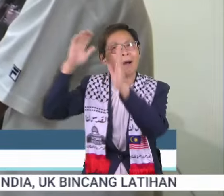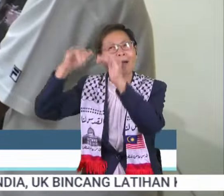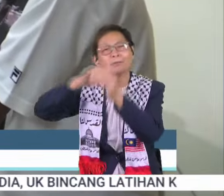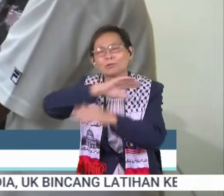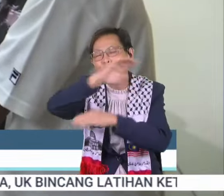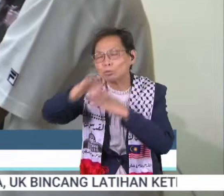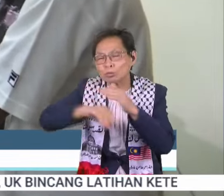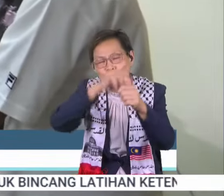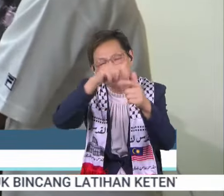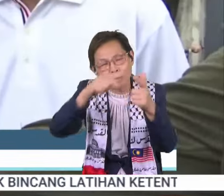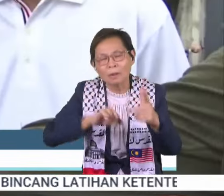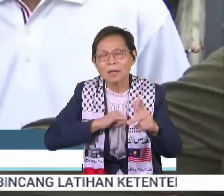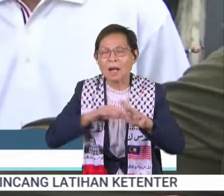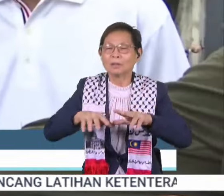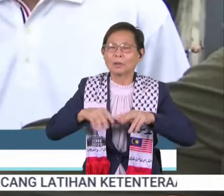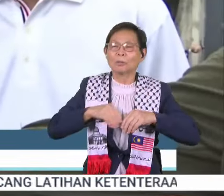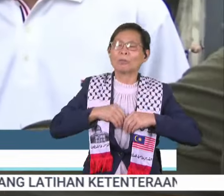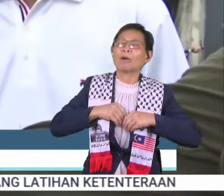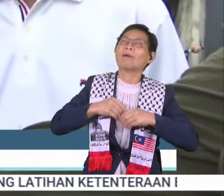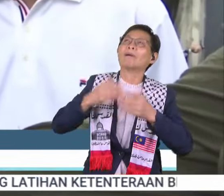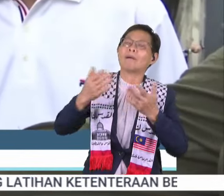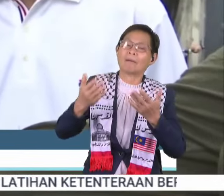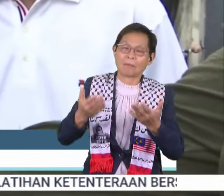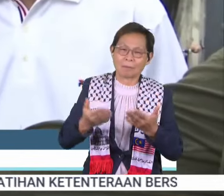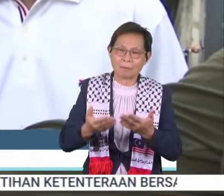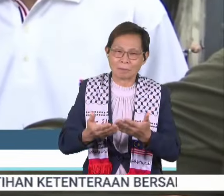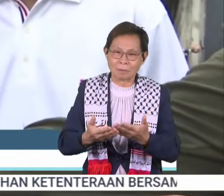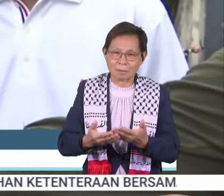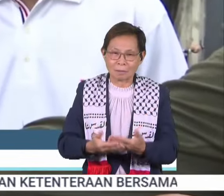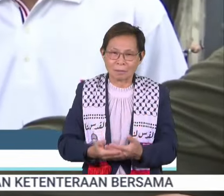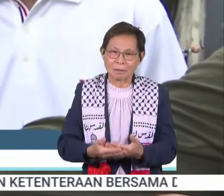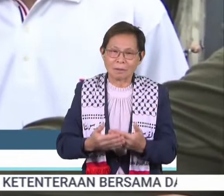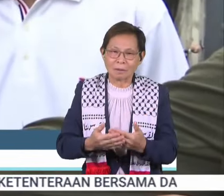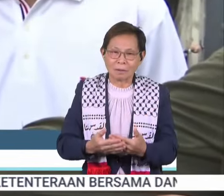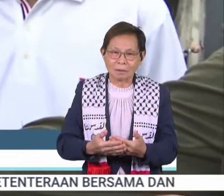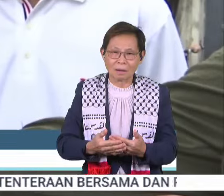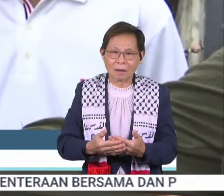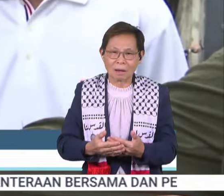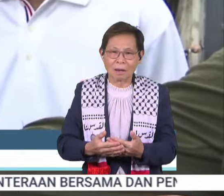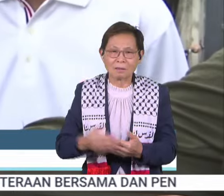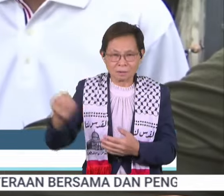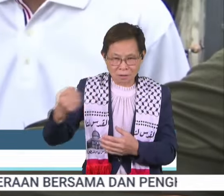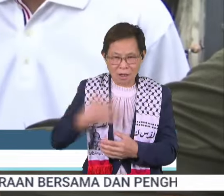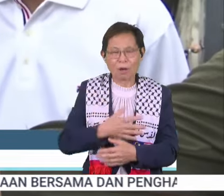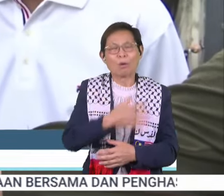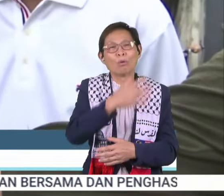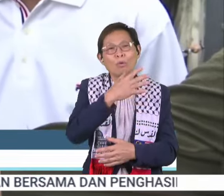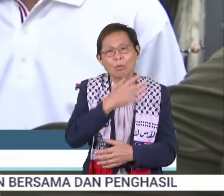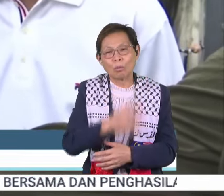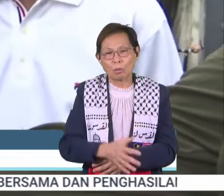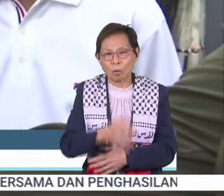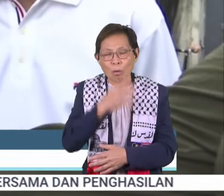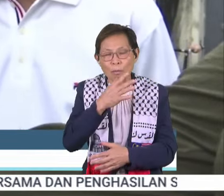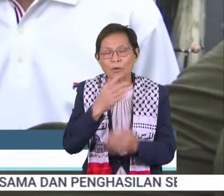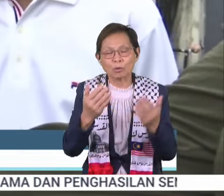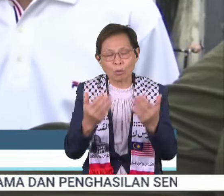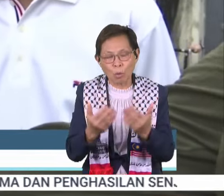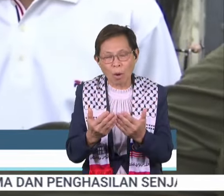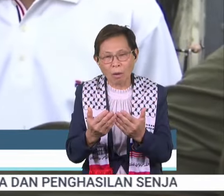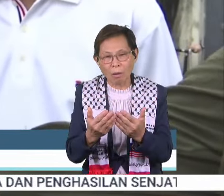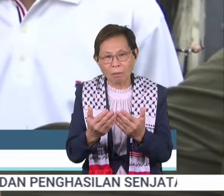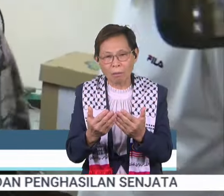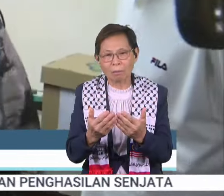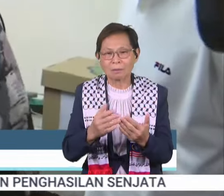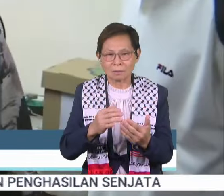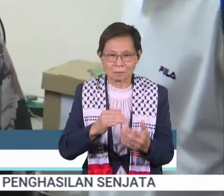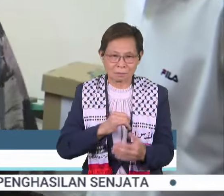Saya terimalah ketentuan Allah. Sebab dia selalu cakap kepada dia. Dia kata, Umi doakan saja dia supaya dia boleh senangkan Umi dengan